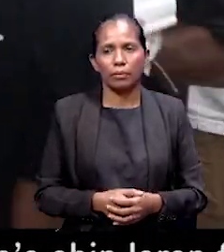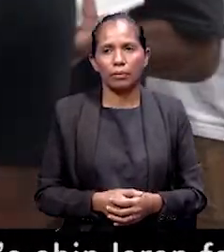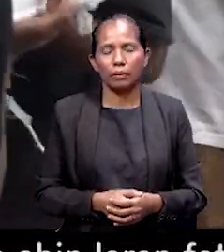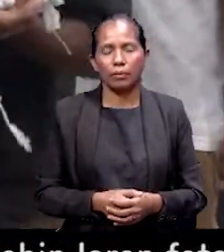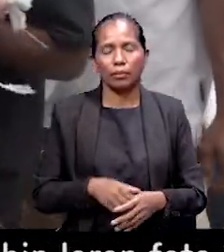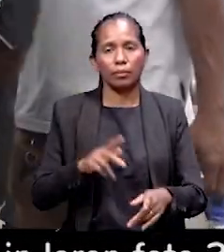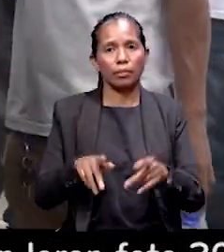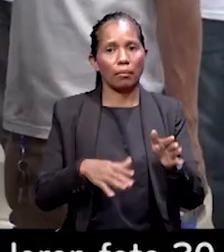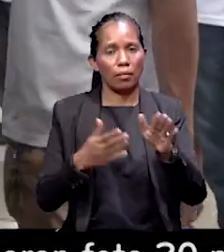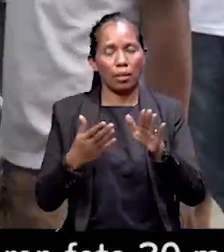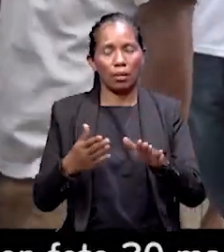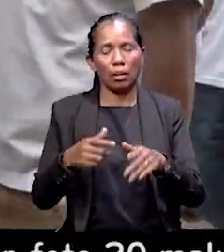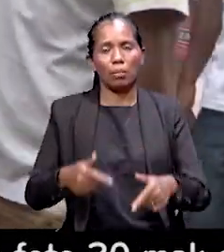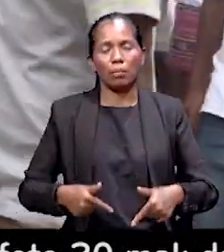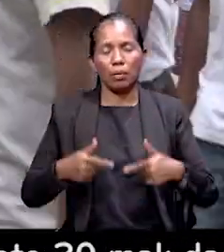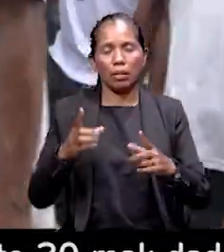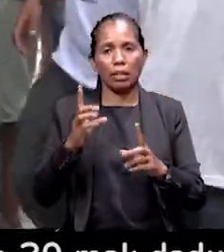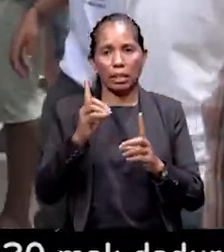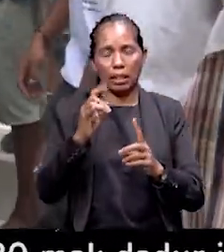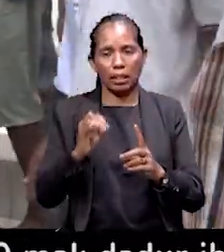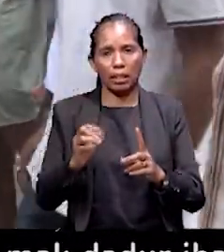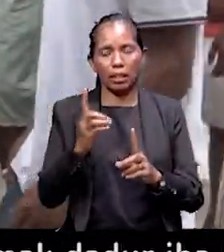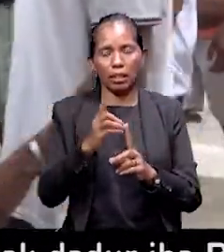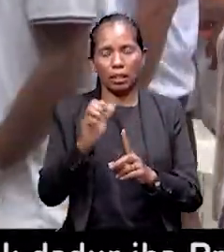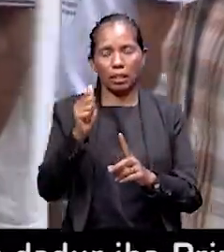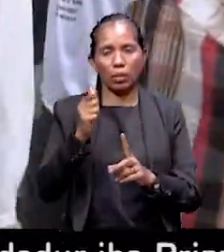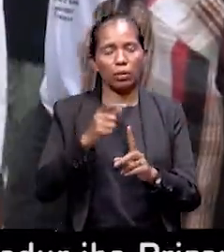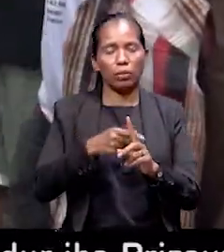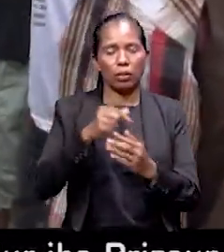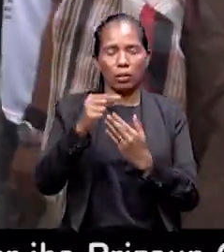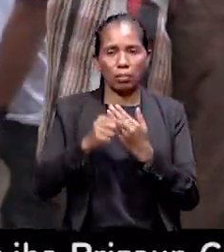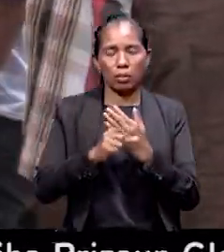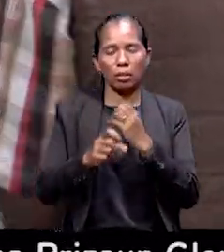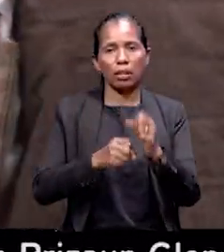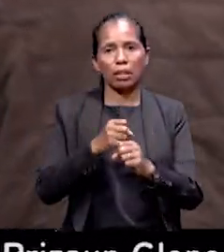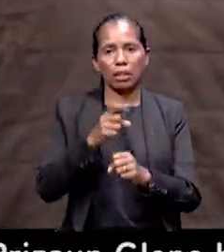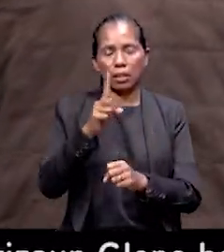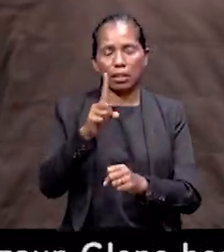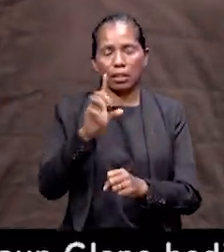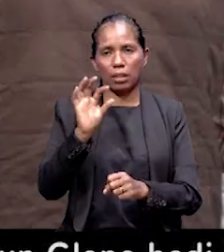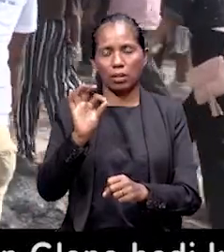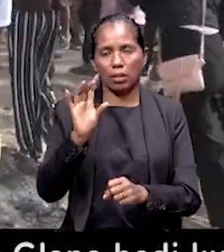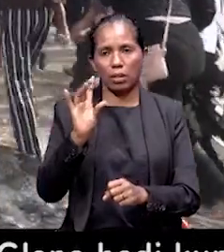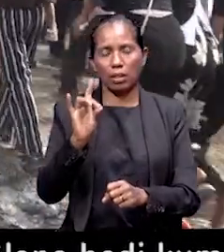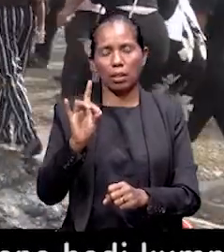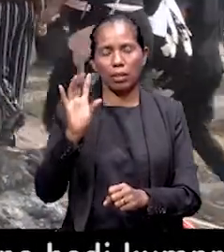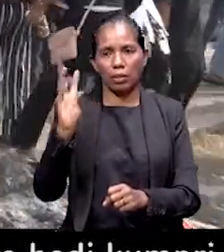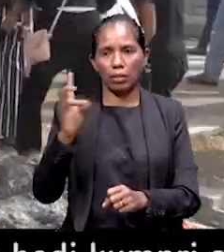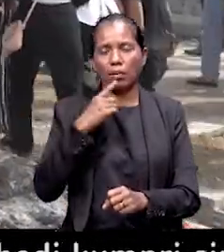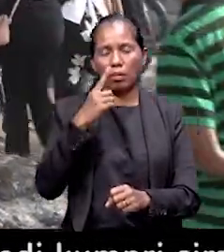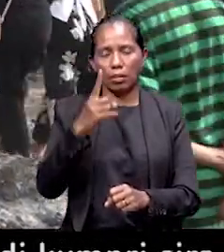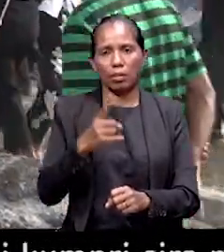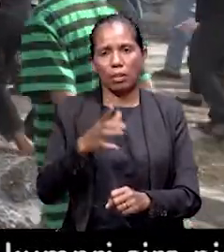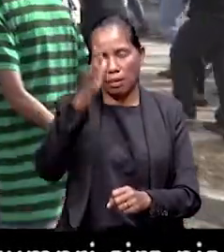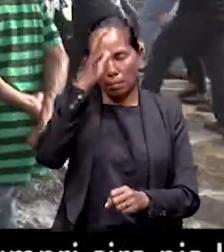Matebian agapitu Morisia Dili iha lorong sanulu fulan marsu tinang riwida tusia walnul rasing itu husi aman Fernando Z. de Souza no